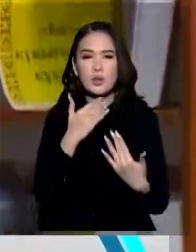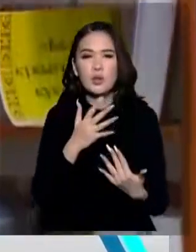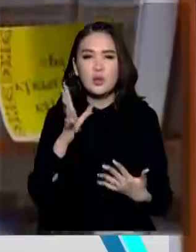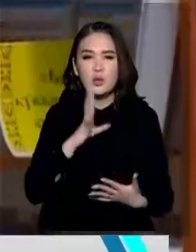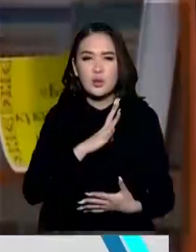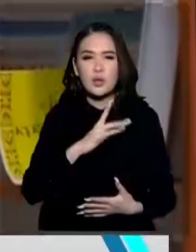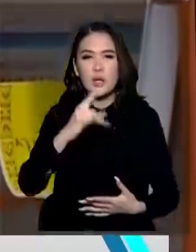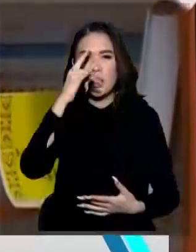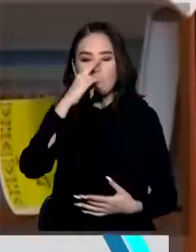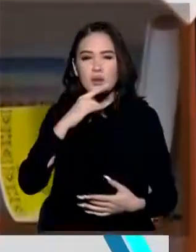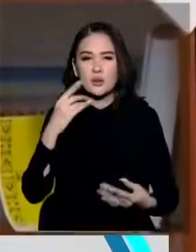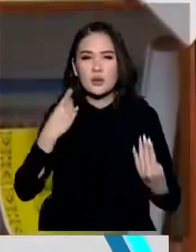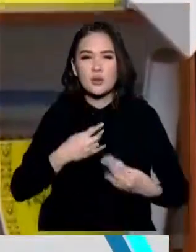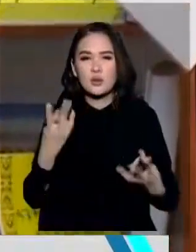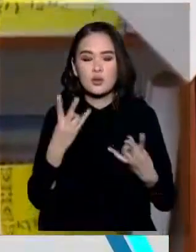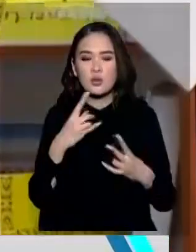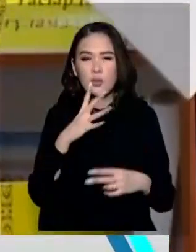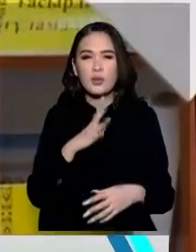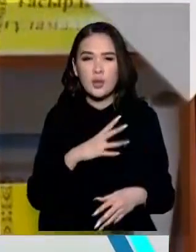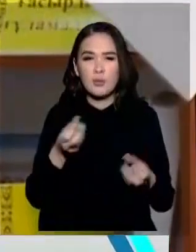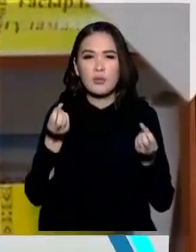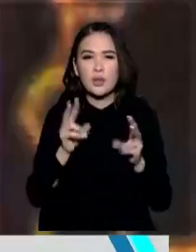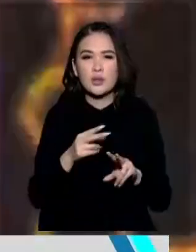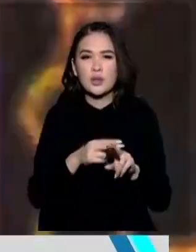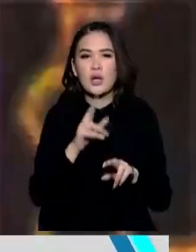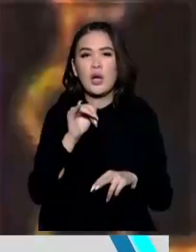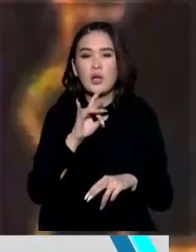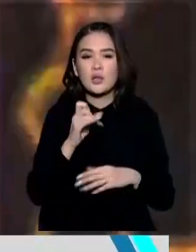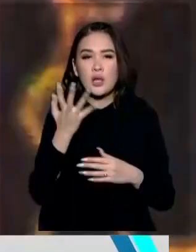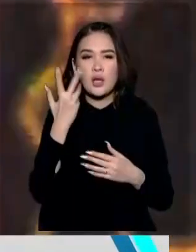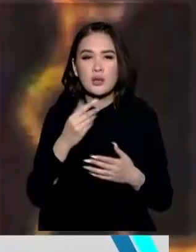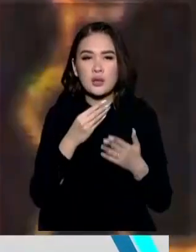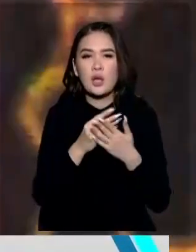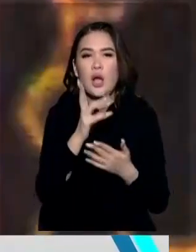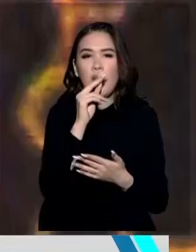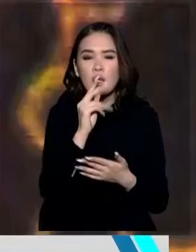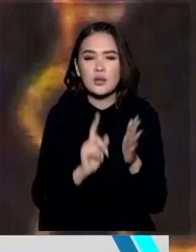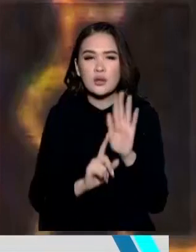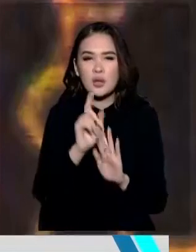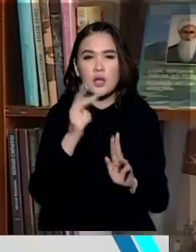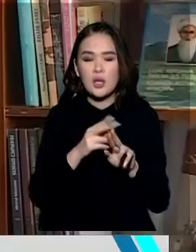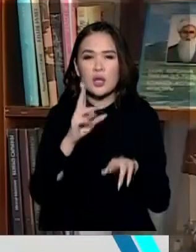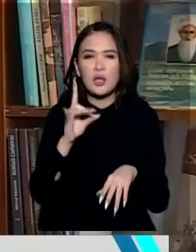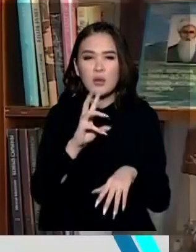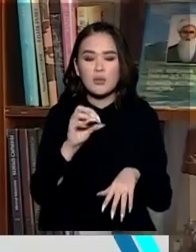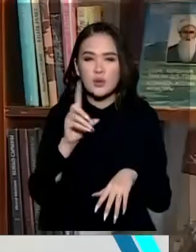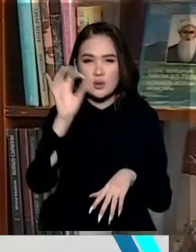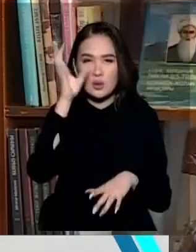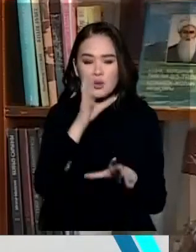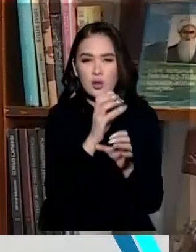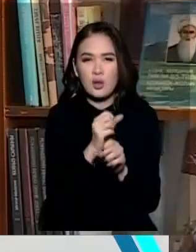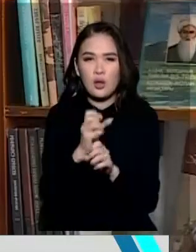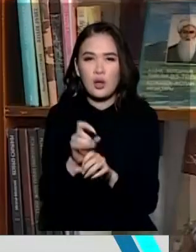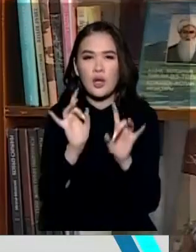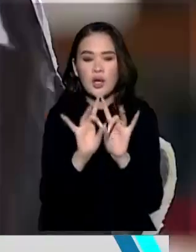киімде болғаны дұрыс деп шешкен. Робот арнайы пластикалық картаны жақындатқан сәтте сөйлей бастайды. Қымыздың шипалық қасиеті туралы қысқаша мағлұмат